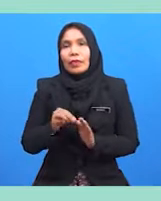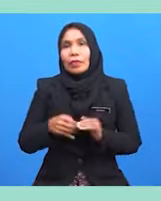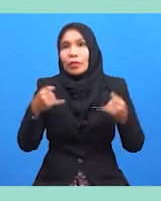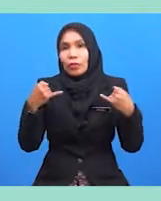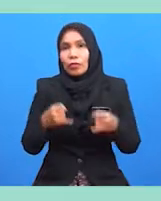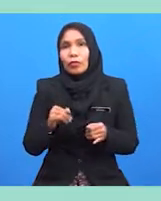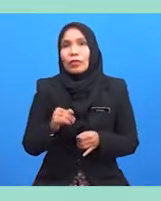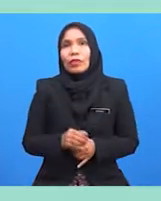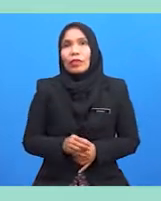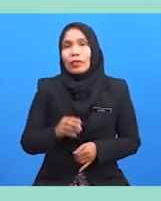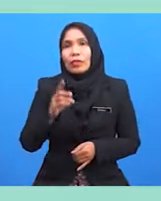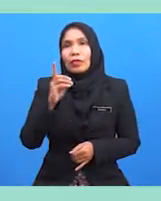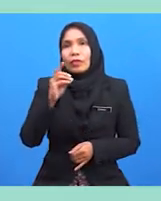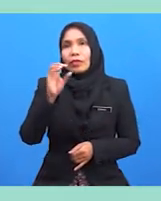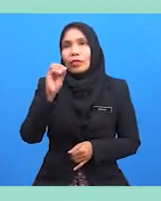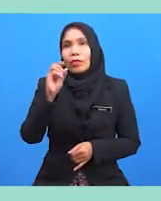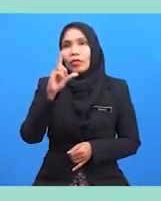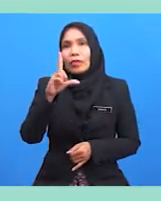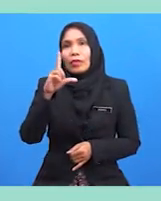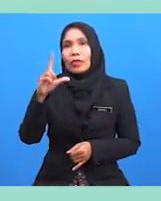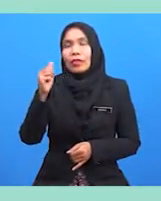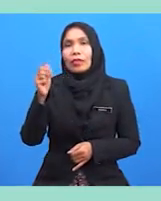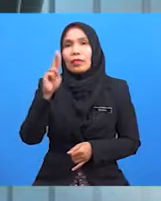apabila nilai ringgit Malaysia rendah.